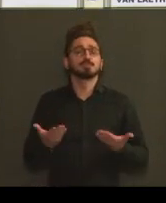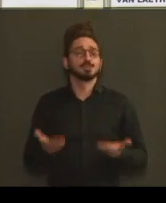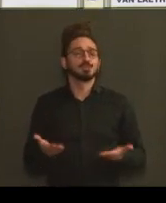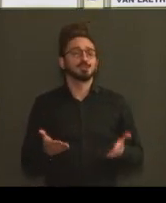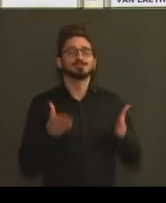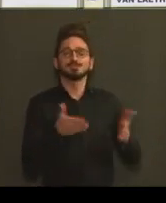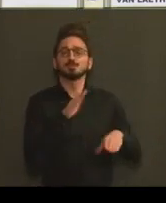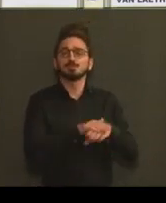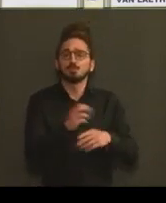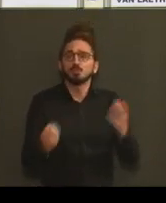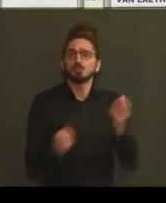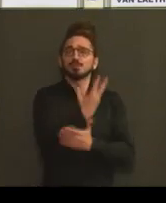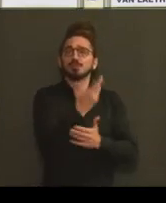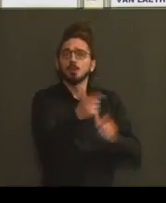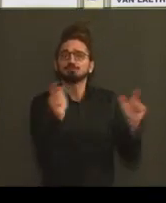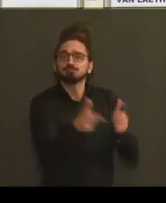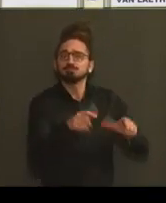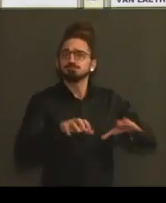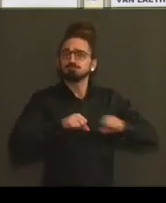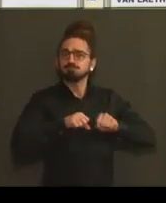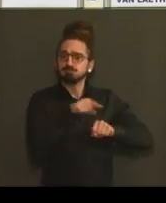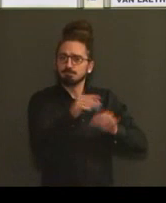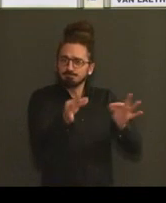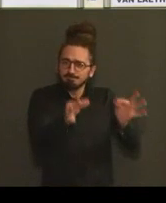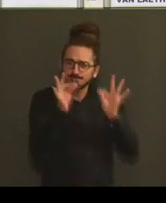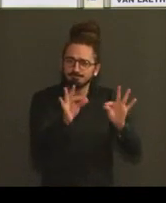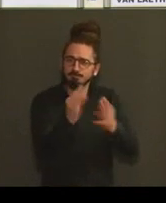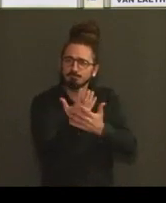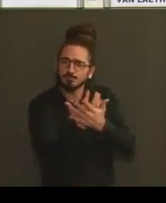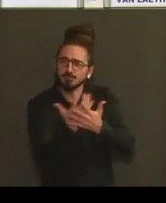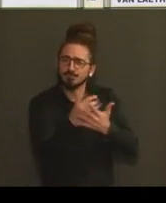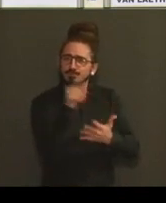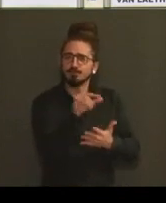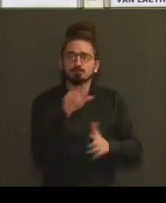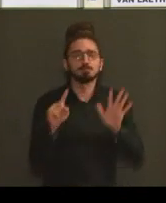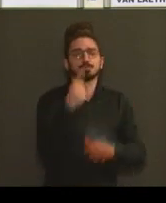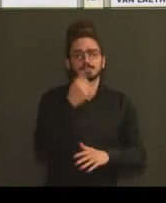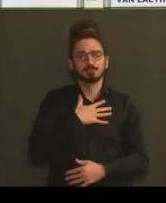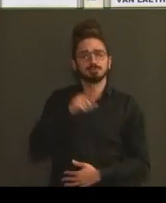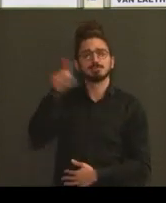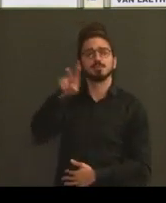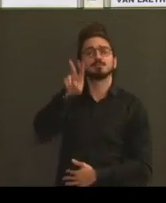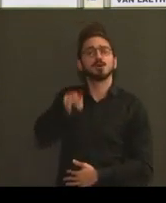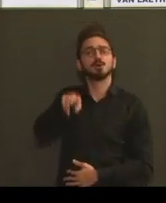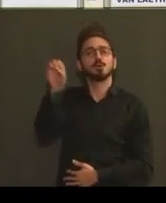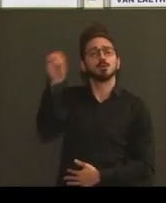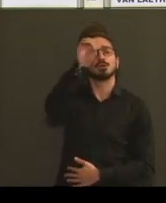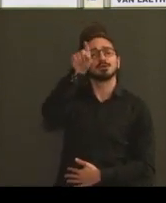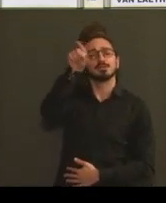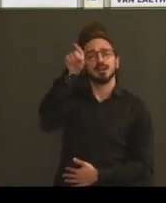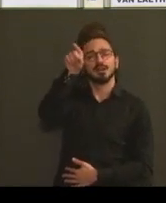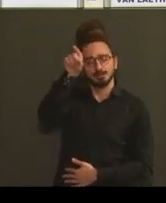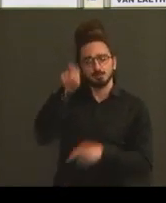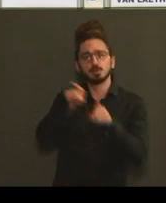nombre absolu, c'est toujours actuellement en Flandre orientale, suivi d'Anvers et de Bruxelles, que ce nombre de